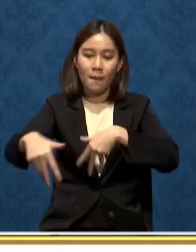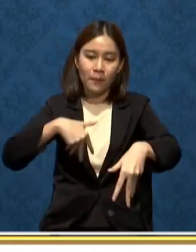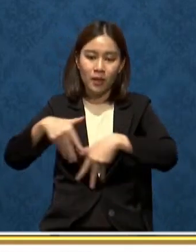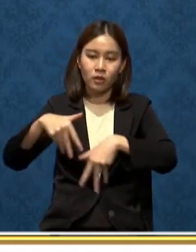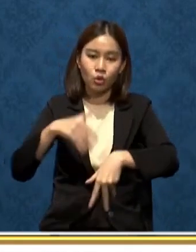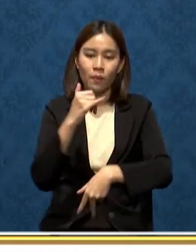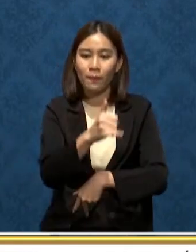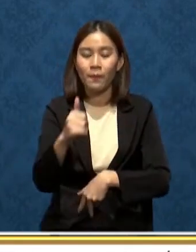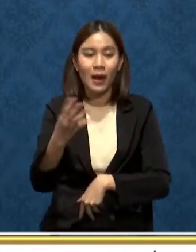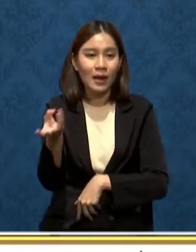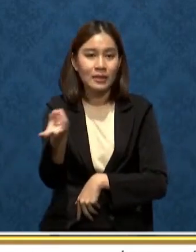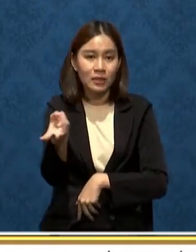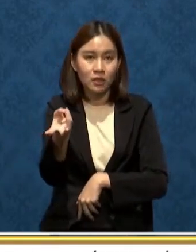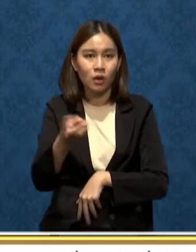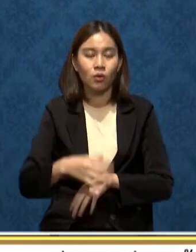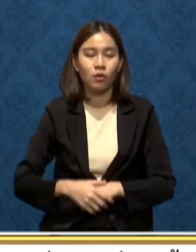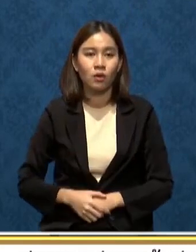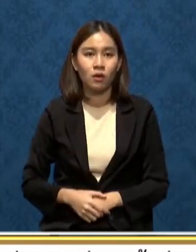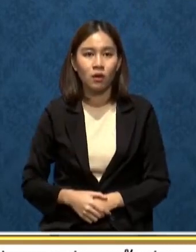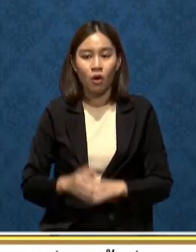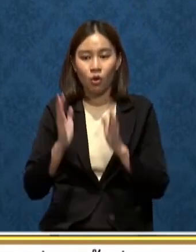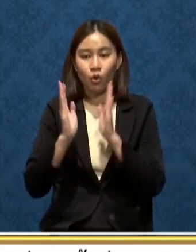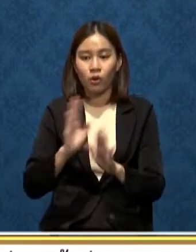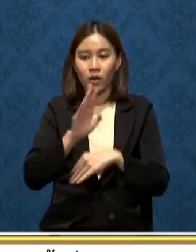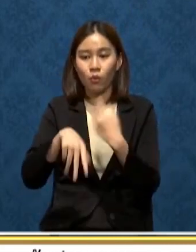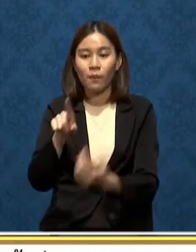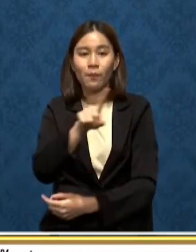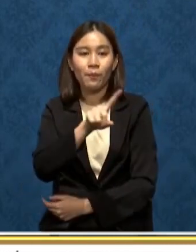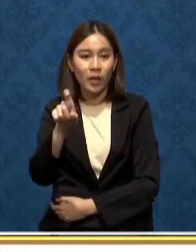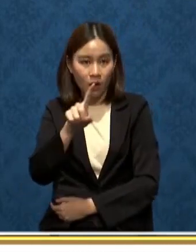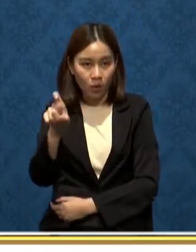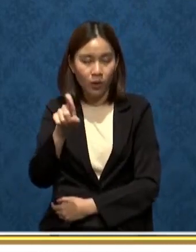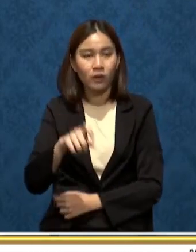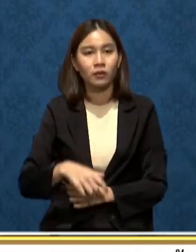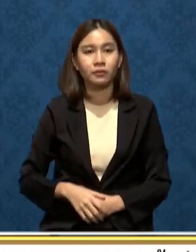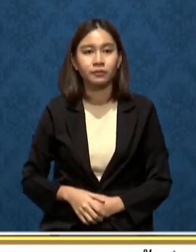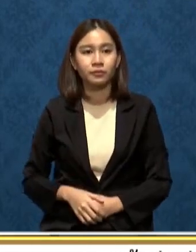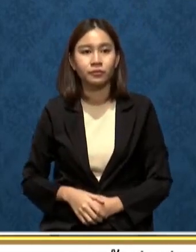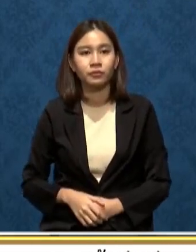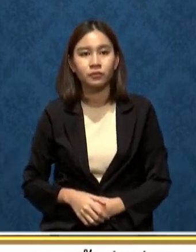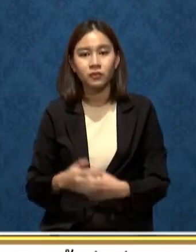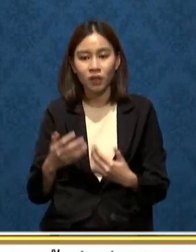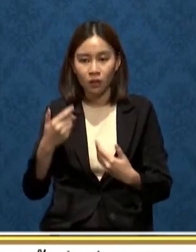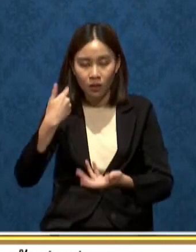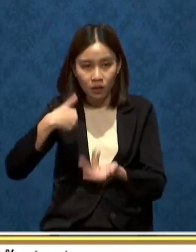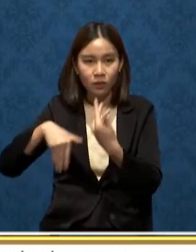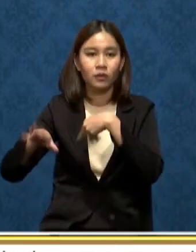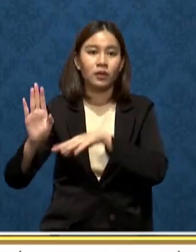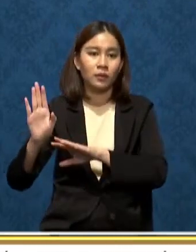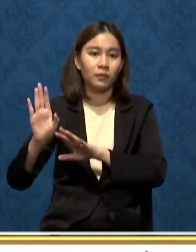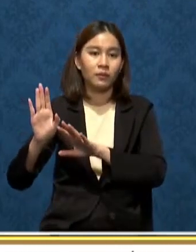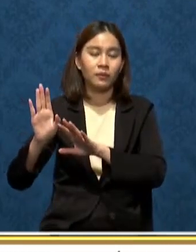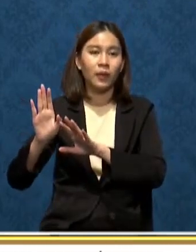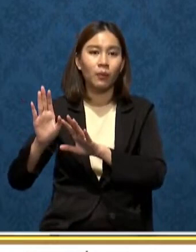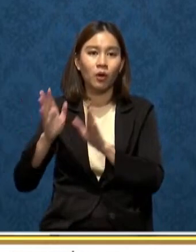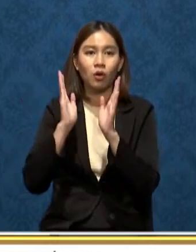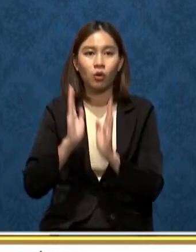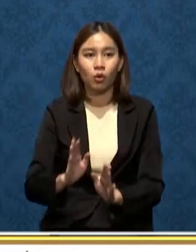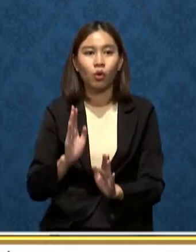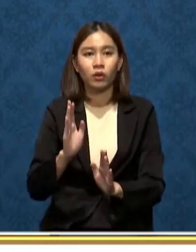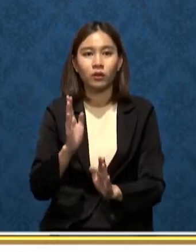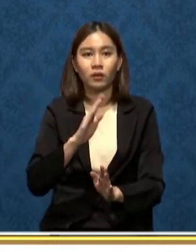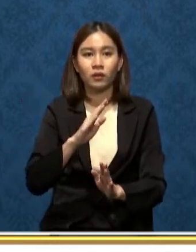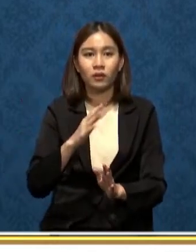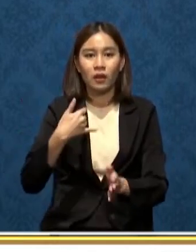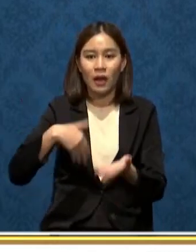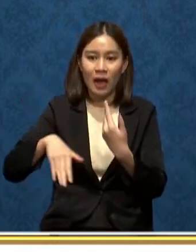นมาเพียไมกี่คน จากสัส่นคนเป็ร้อยในวันนั้นและพอถเวลาเลิกงานขราชการผู้คนรวมเวท